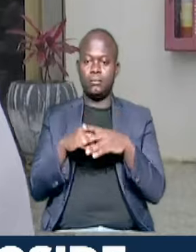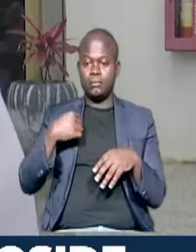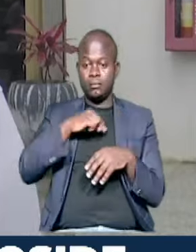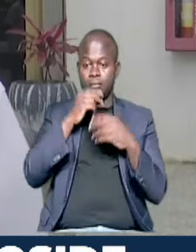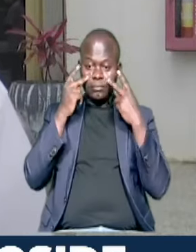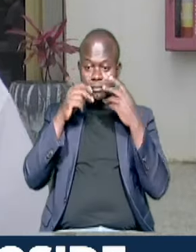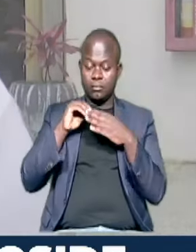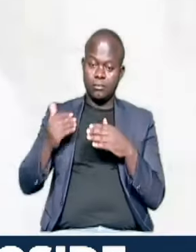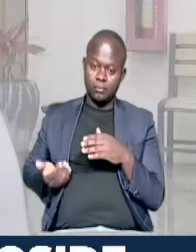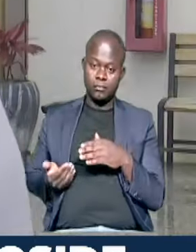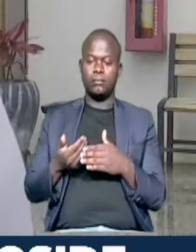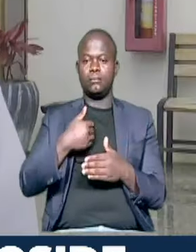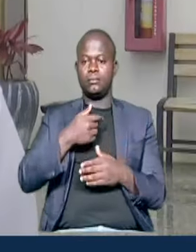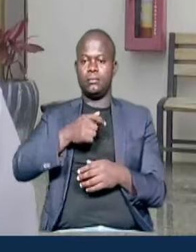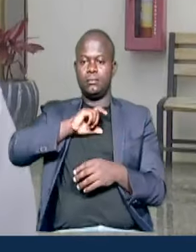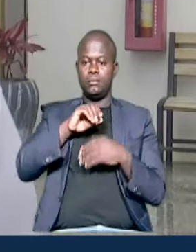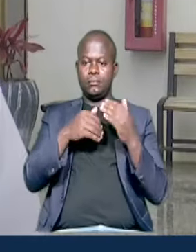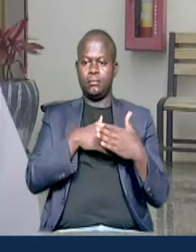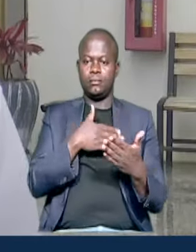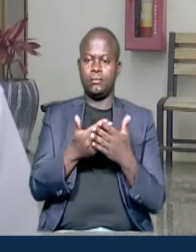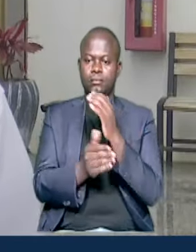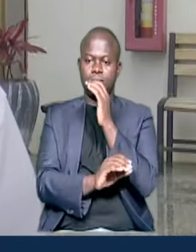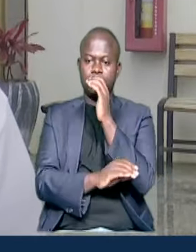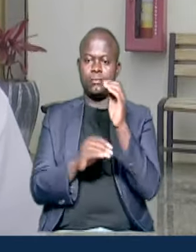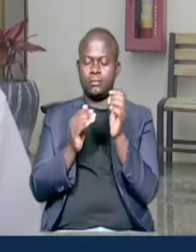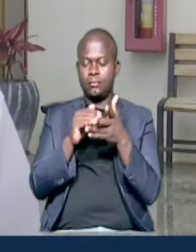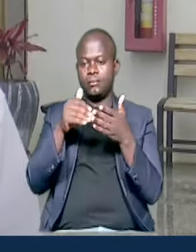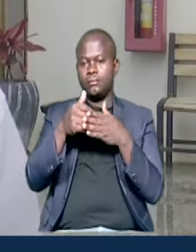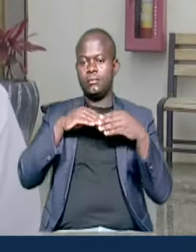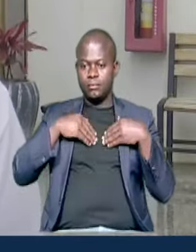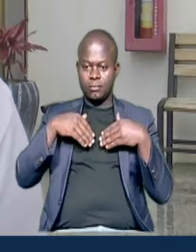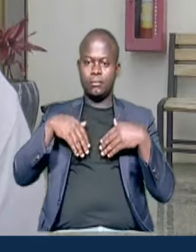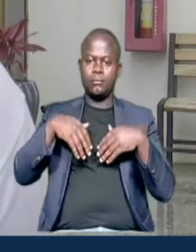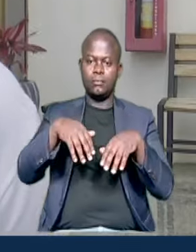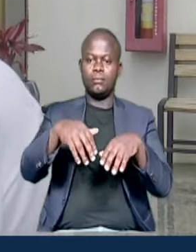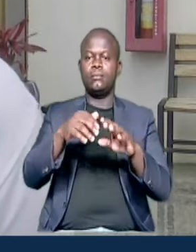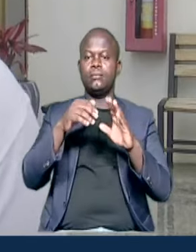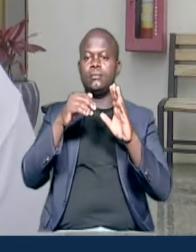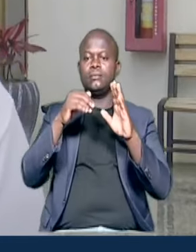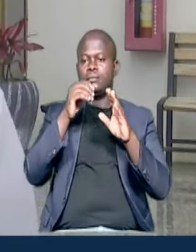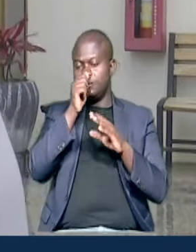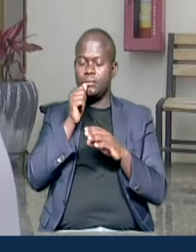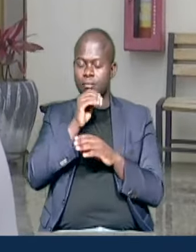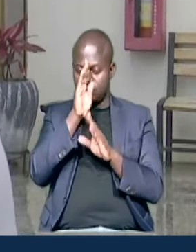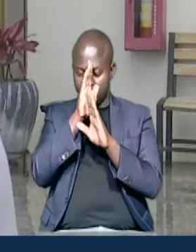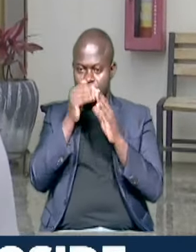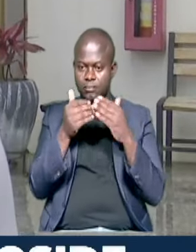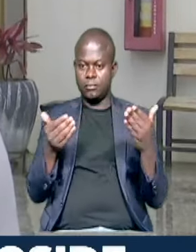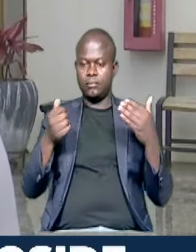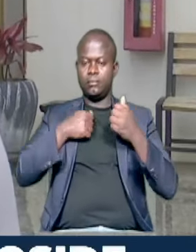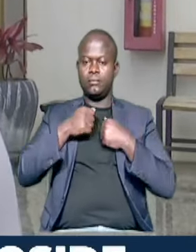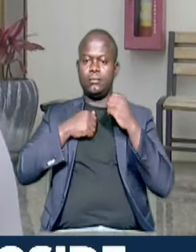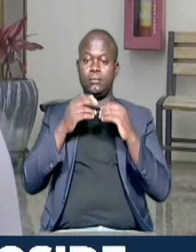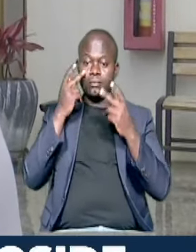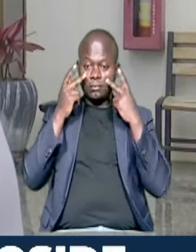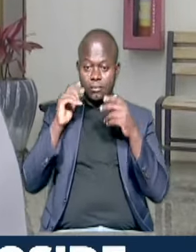abadamu bagize ubutwari, bitangiye igihugu ndetse bakemera guhara ubuzima bahisha abana b'Abanyarwanda. Twabonye umudamu